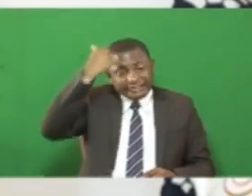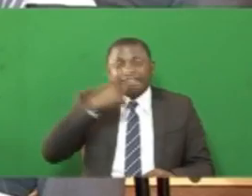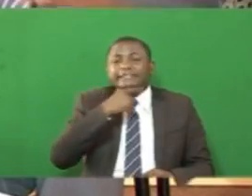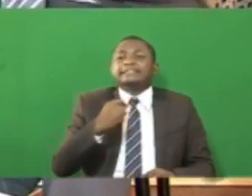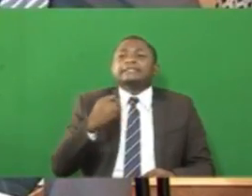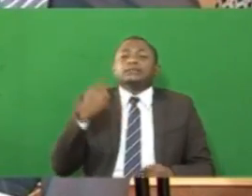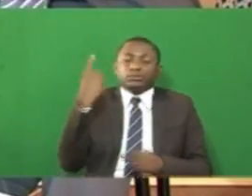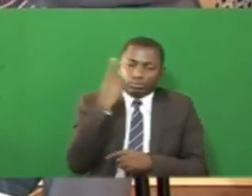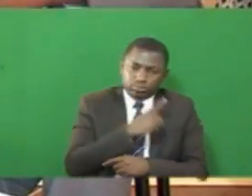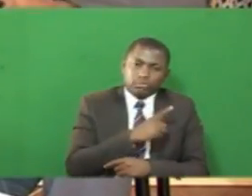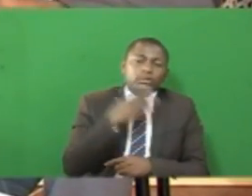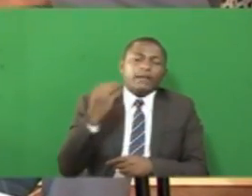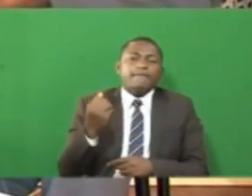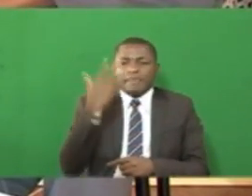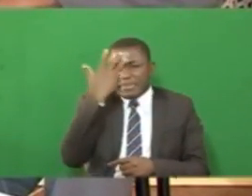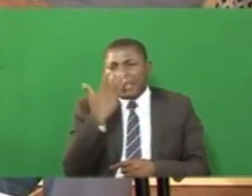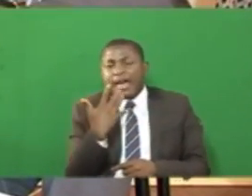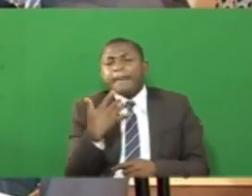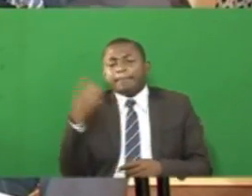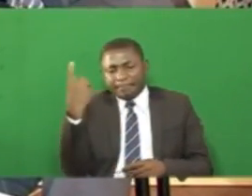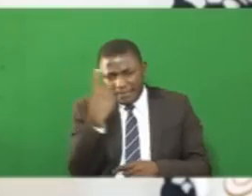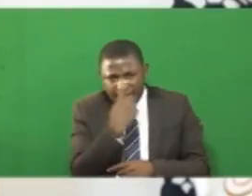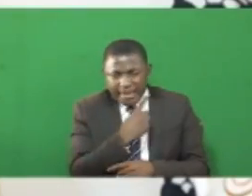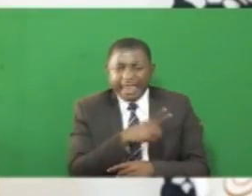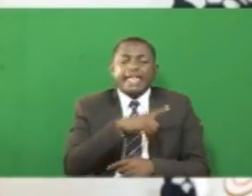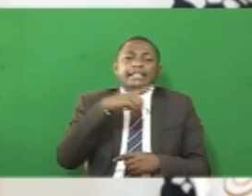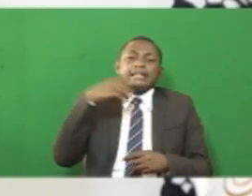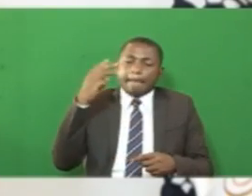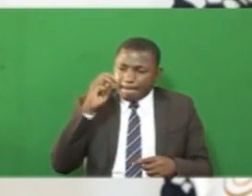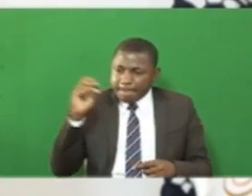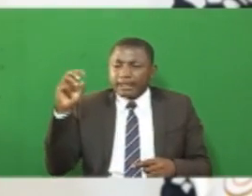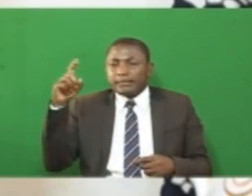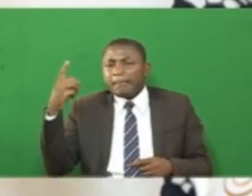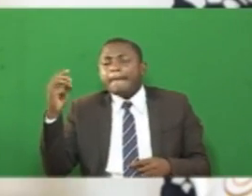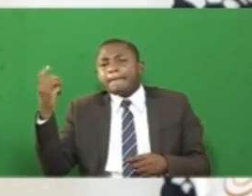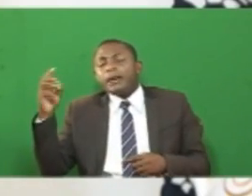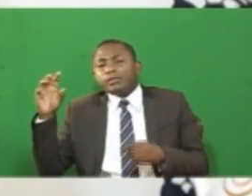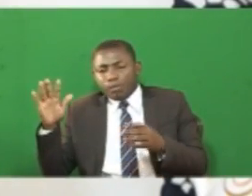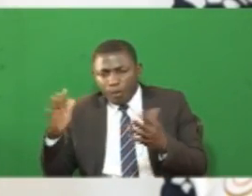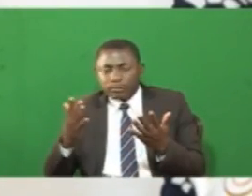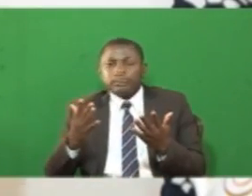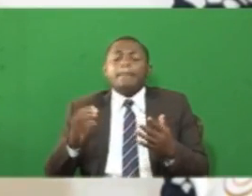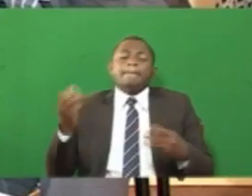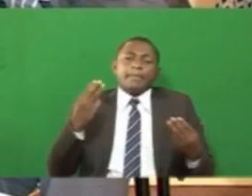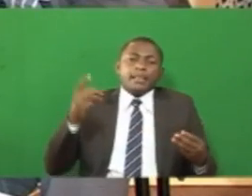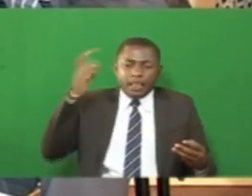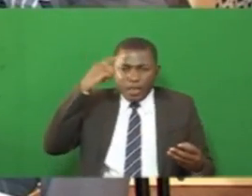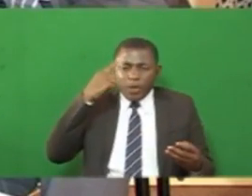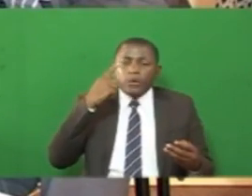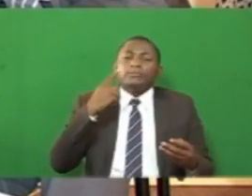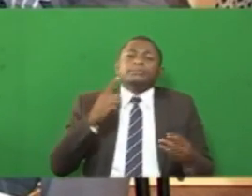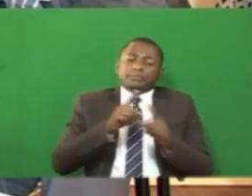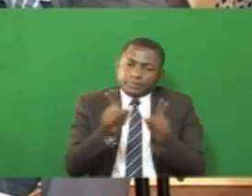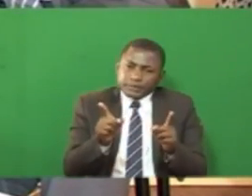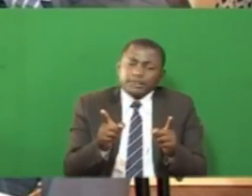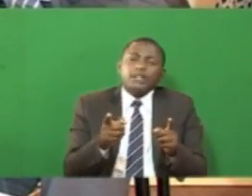ayo. Anga chiverengwa. Nemwedzi yacho yakatotarwa. Right. But vaiziva kuti kana mutambo uyu wasvika, hatidye chakati.